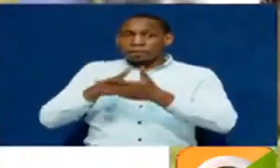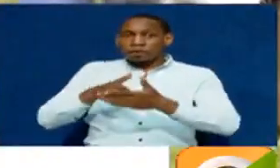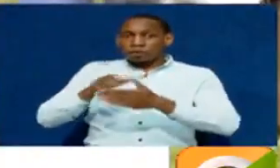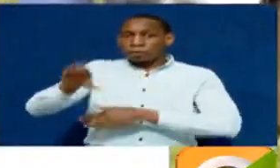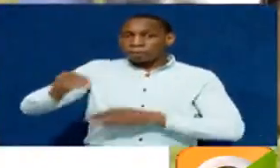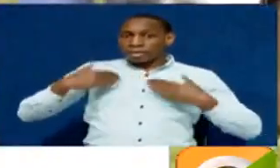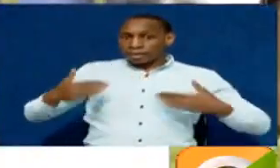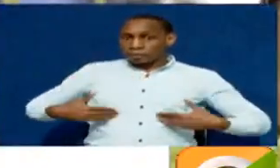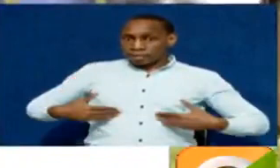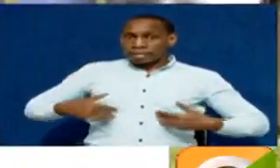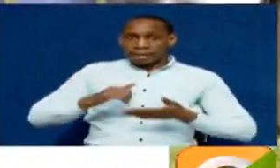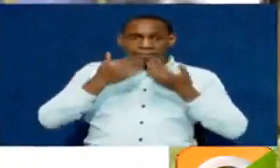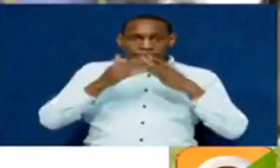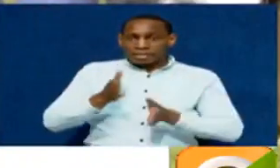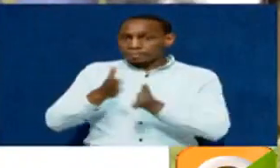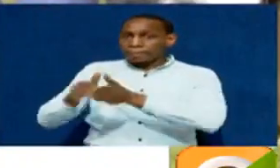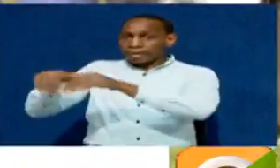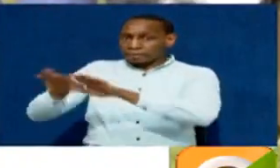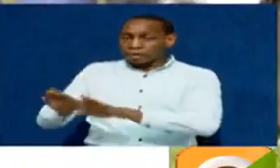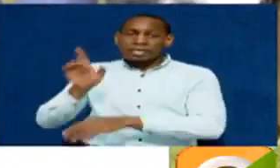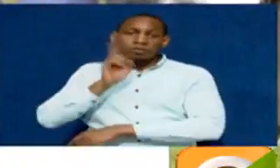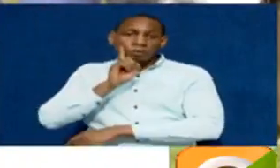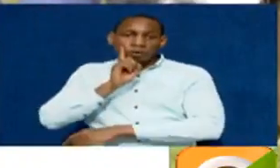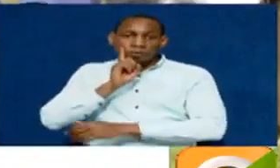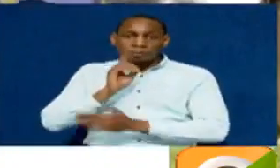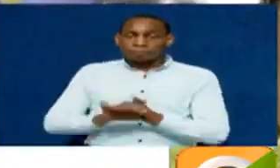mwili wa mwanawe ambaye amekamilisha mipango ya mazishi hapo